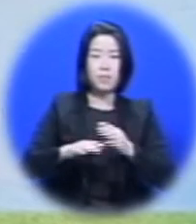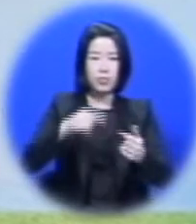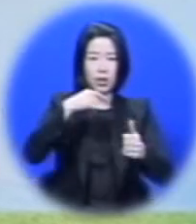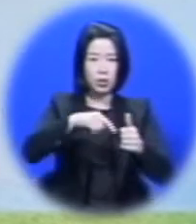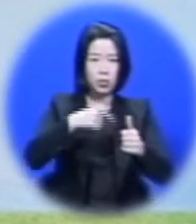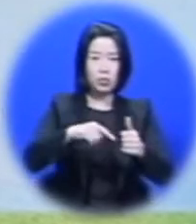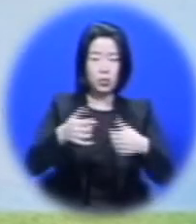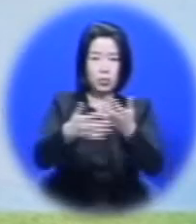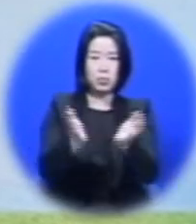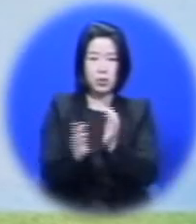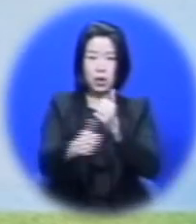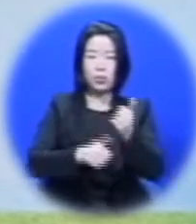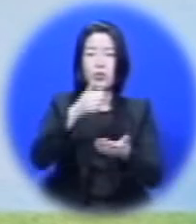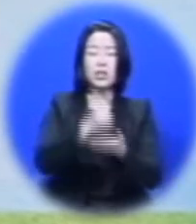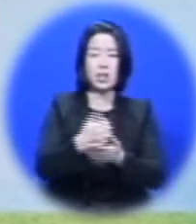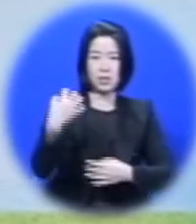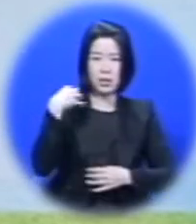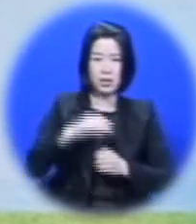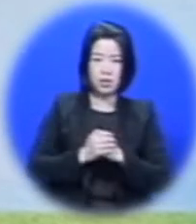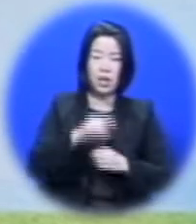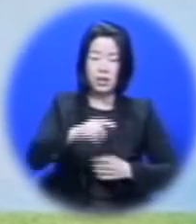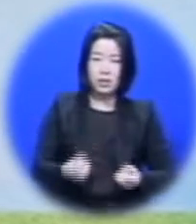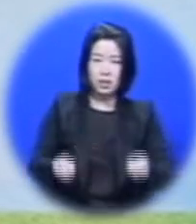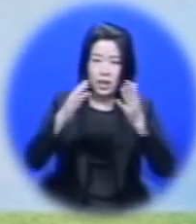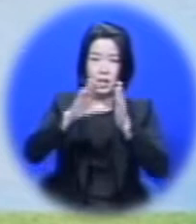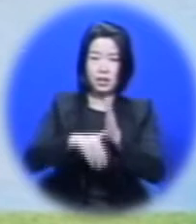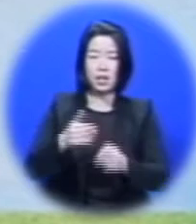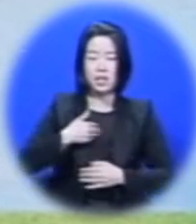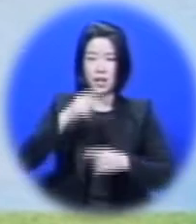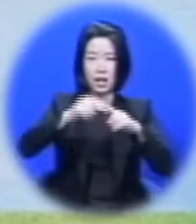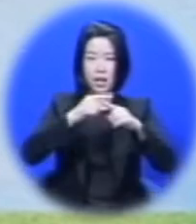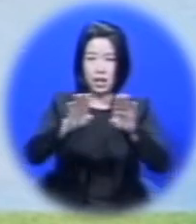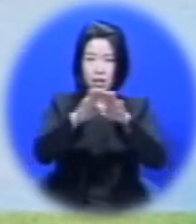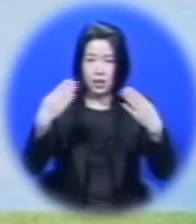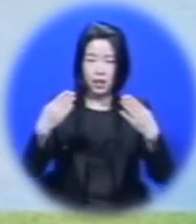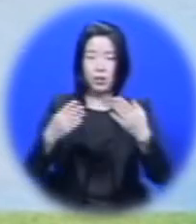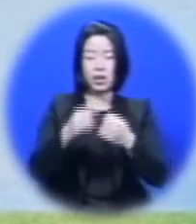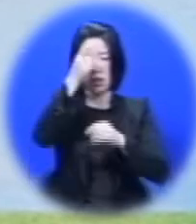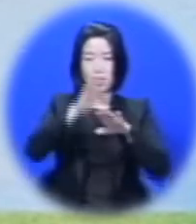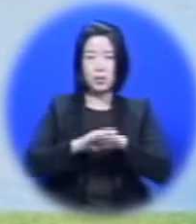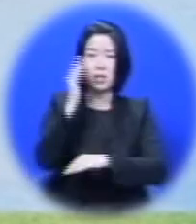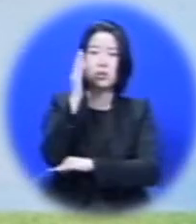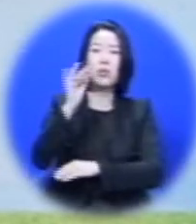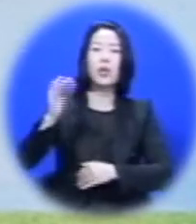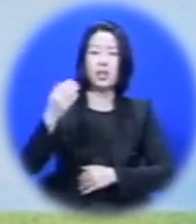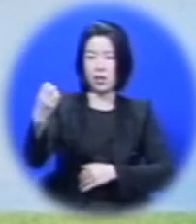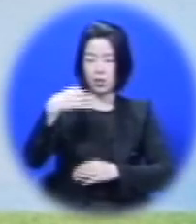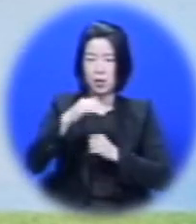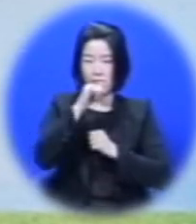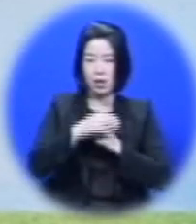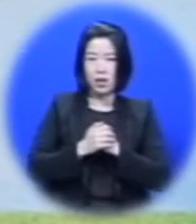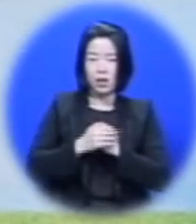교육분과위원장직을 맡았습니다. 그 행사 때 제가 가서 개회예배 때 설교를 해야 된다는 거예요. 그래서 미국에서 올